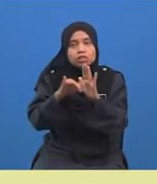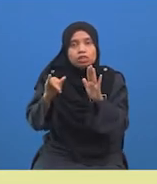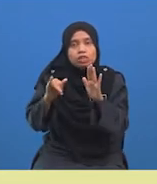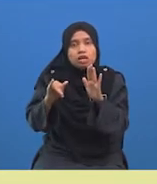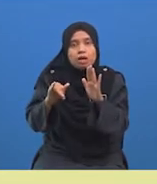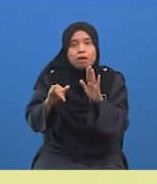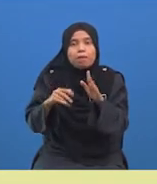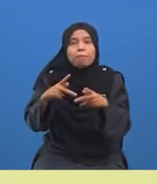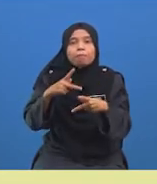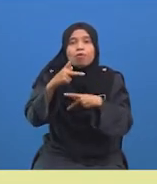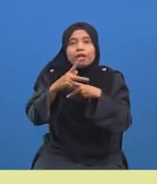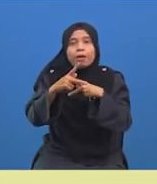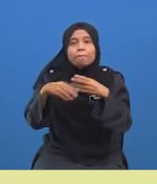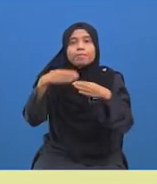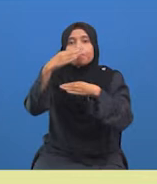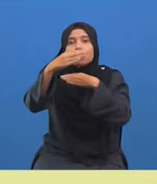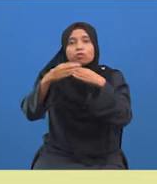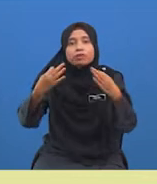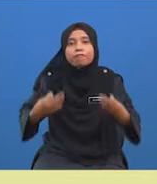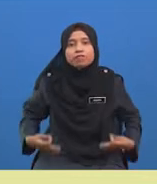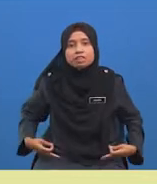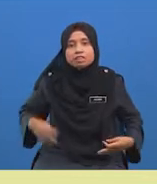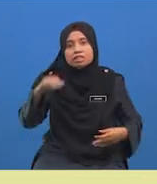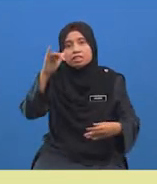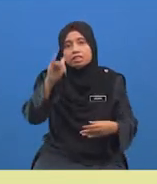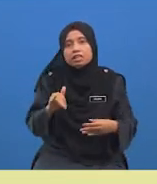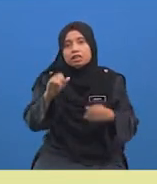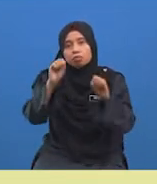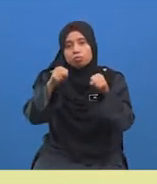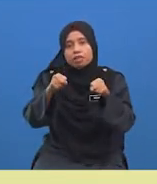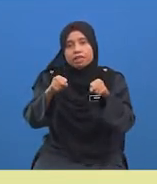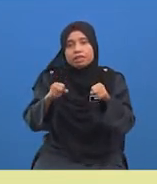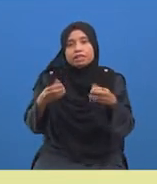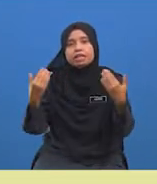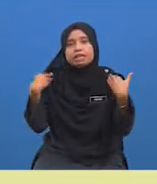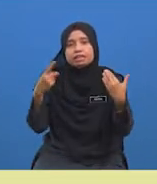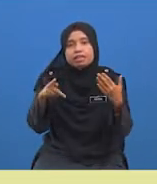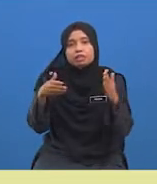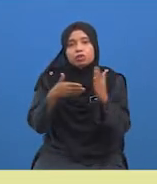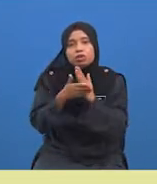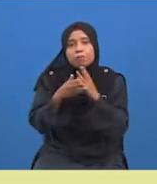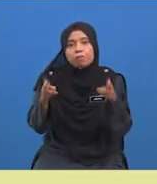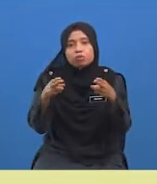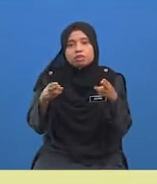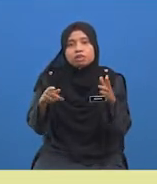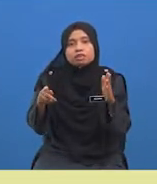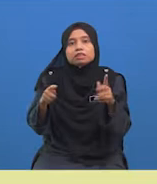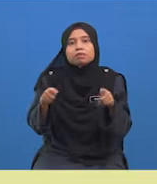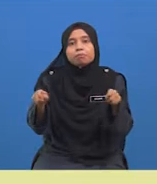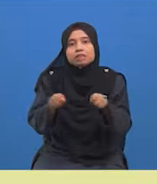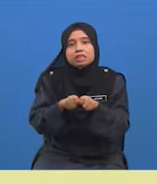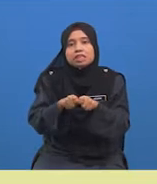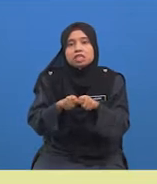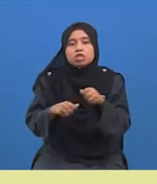pembangunan fizikal yang boleh dianjurkan oleh pihak pengurusan seperti bersukan, riadah,